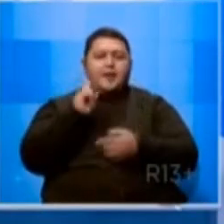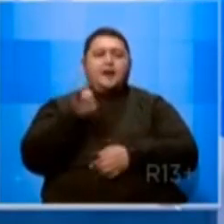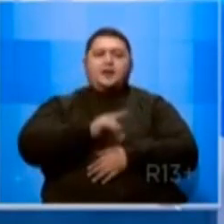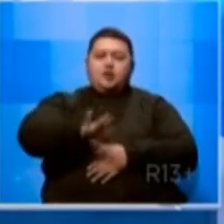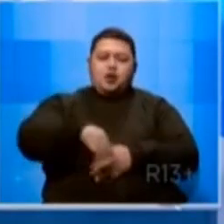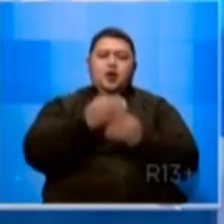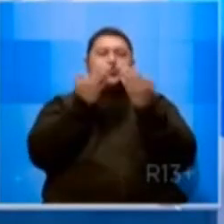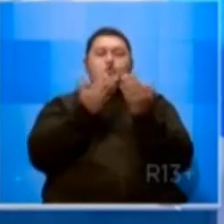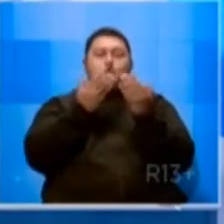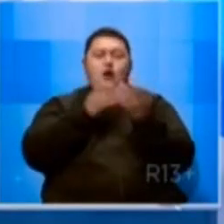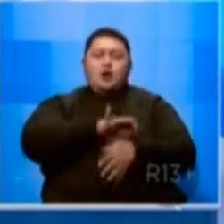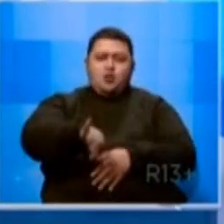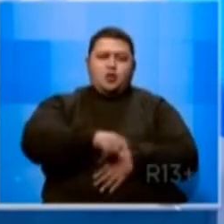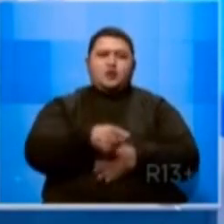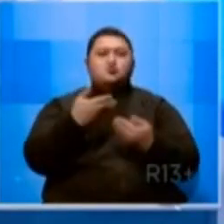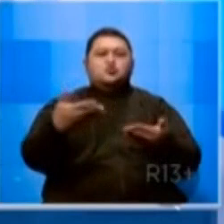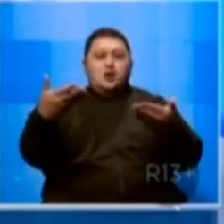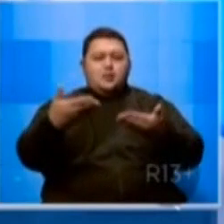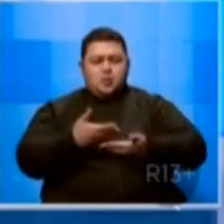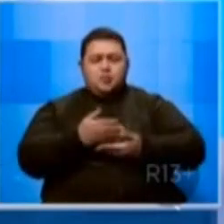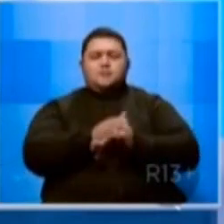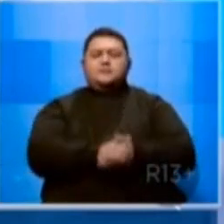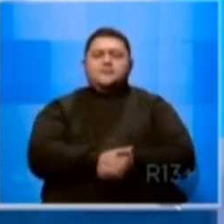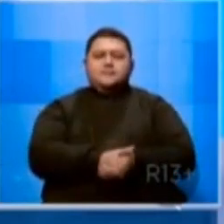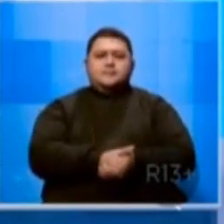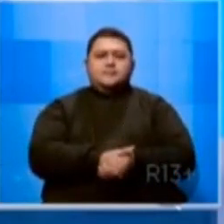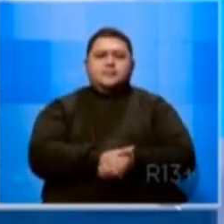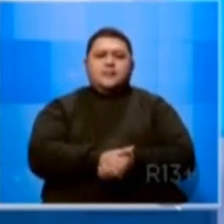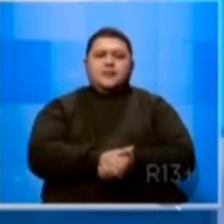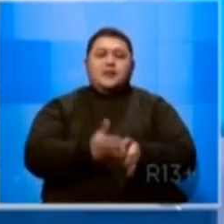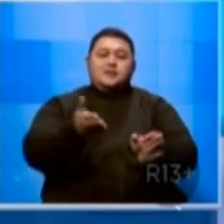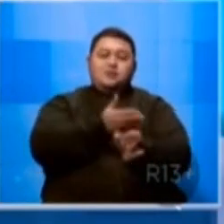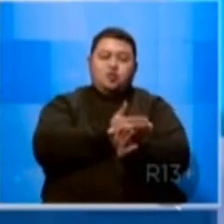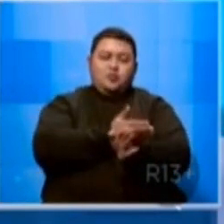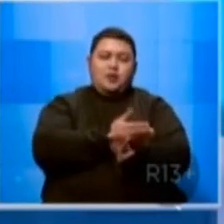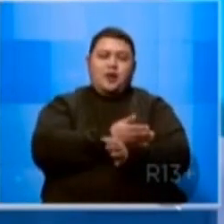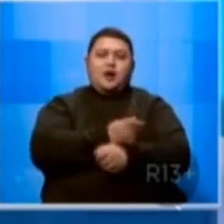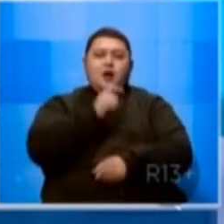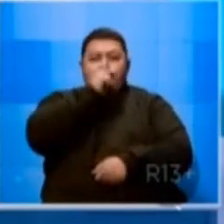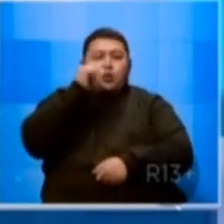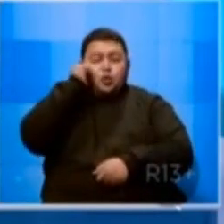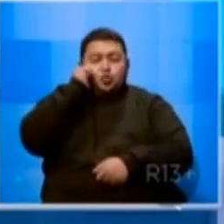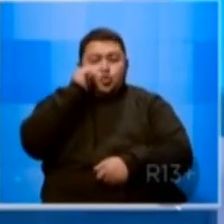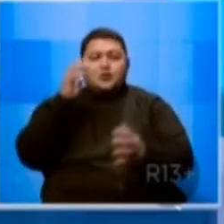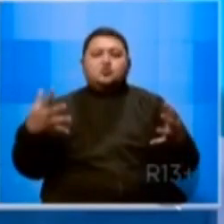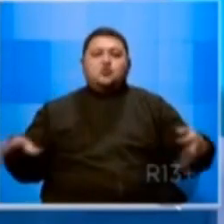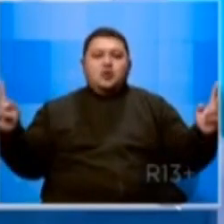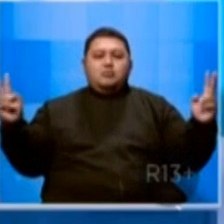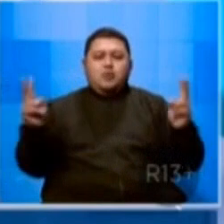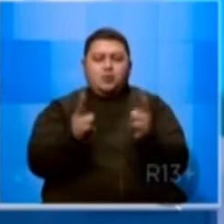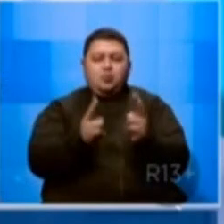doa dari keluarga sudah terpenuhi jadi Memang sebelumnya antar orang tua sudah ada saling ketemu dan permintaan maaf